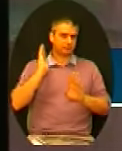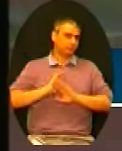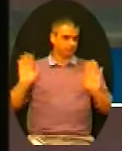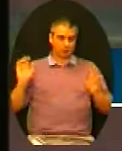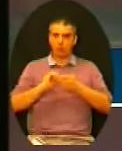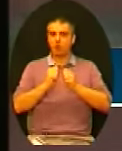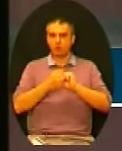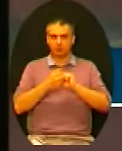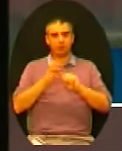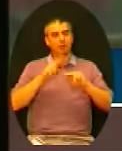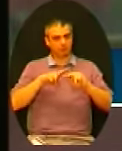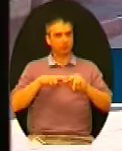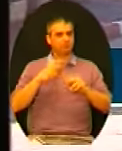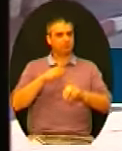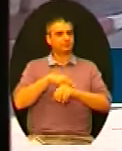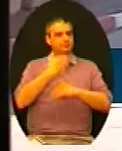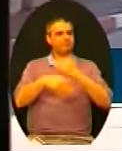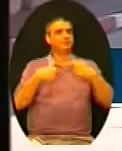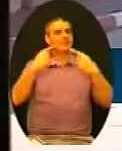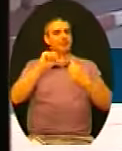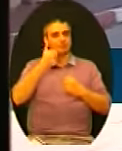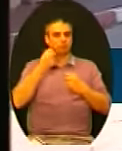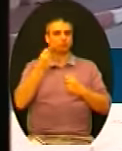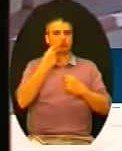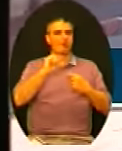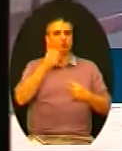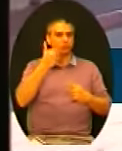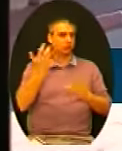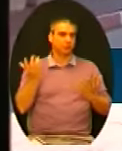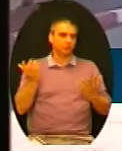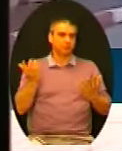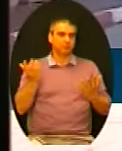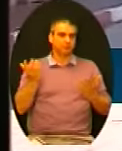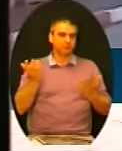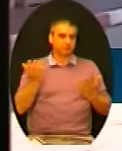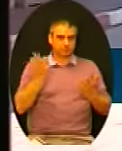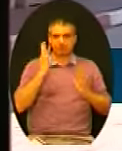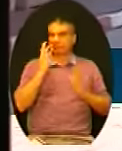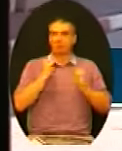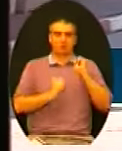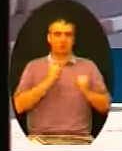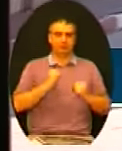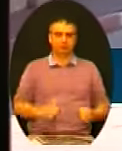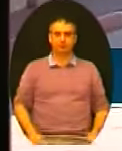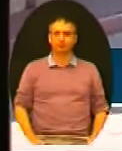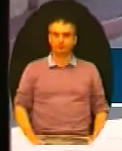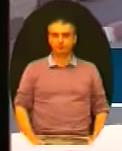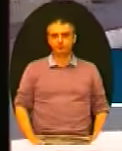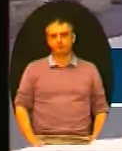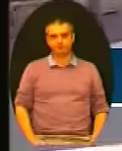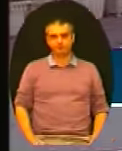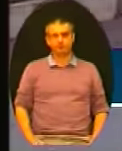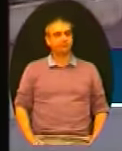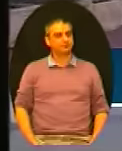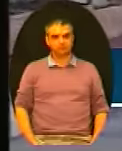וזהו? או שאחר כך במהלך הימים הראשונים, השבועות הראשונים, זה מאוד מאוד קשה. תראי,